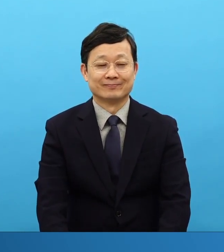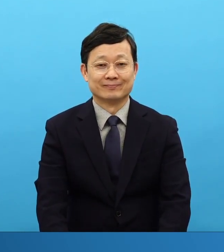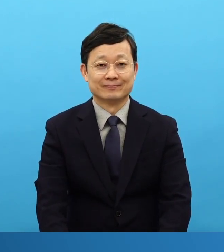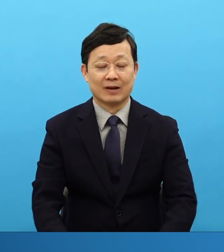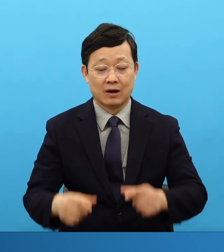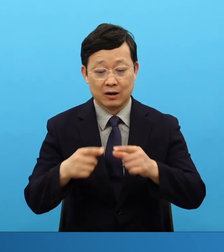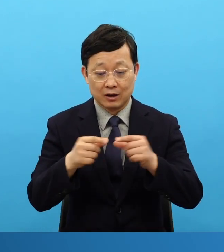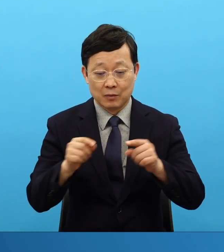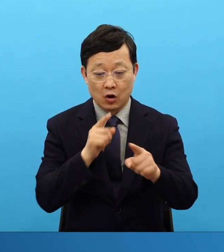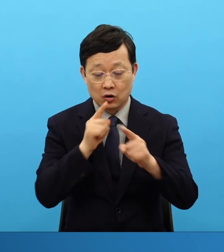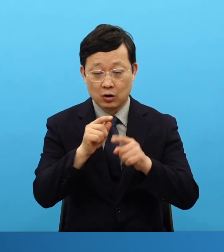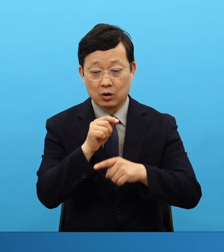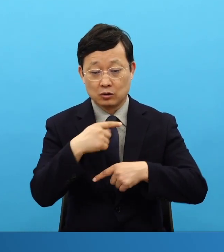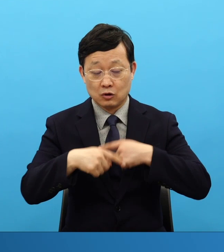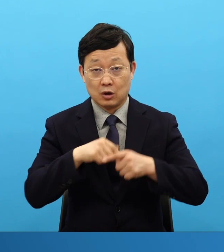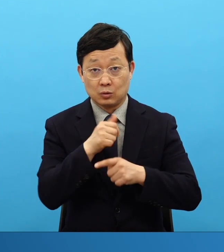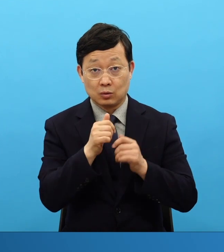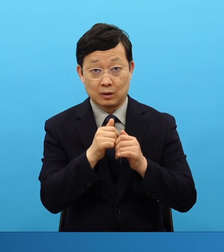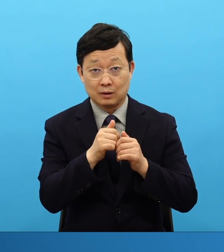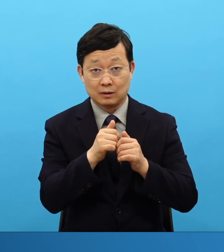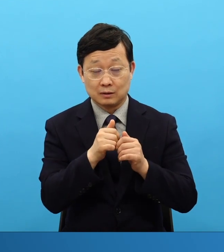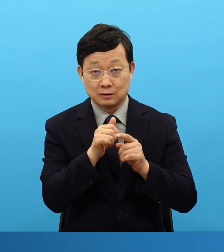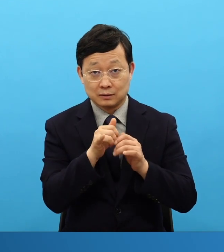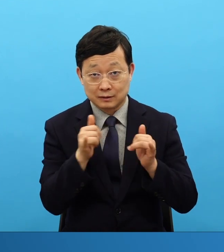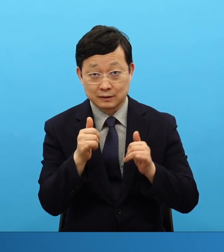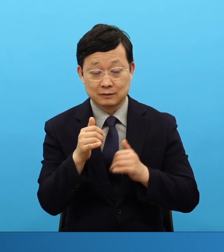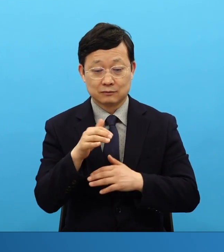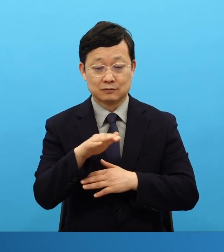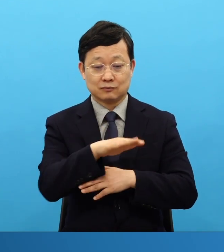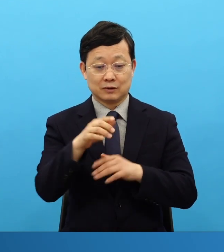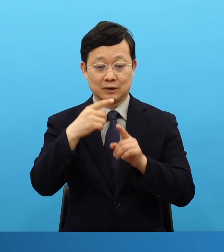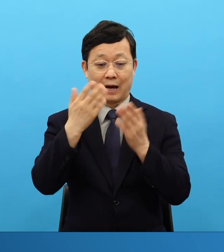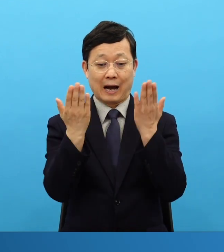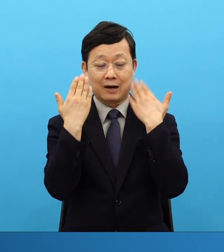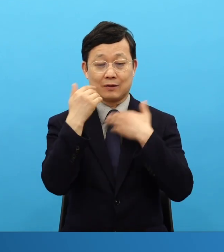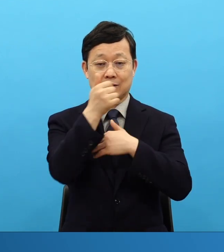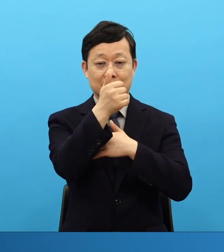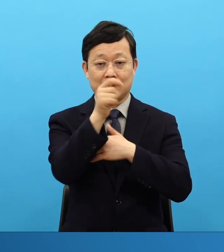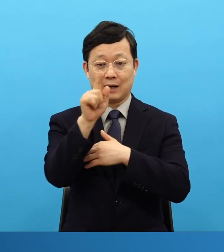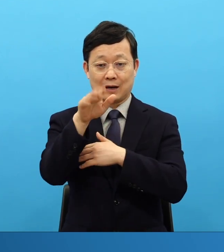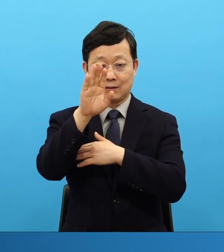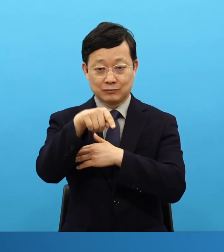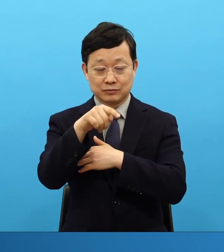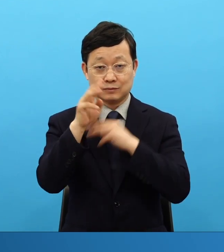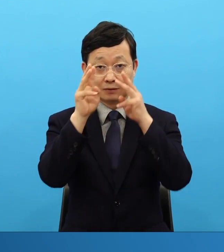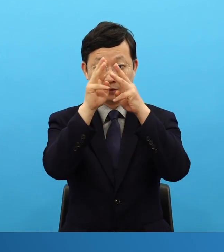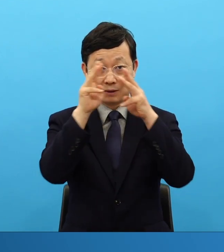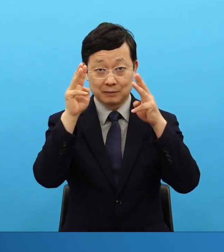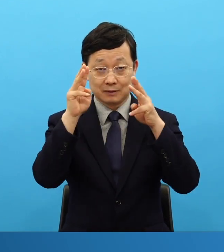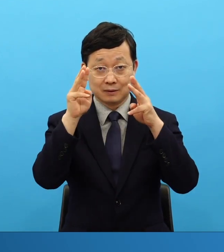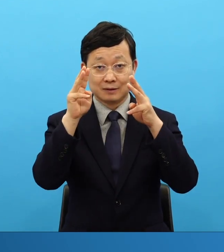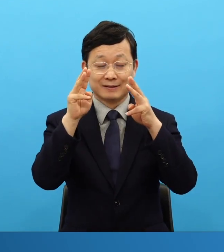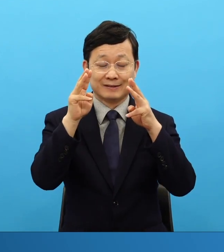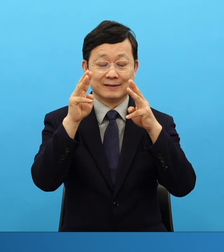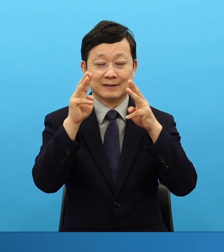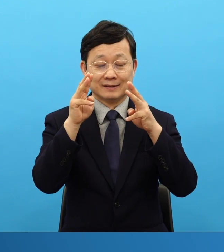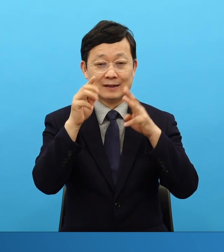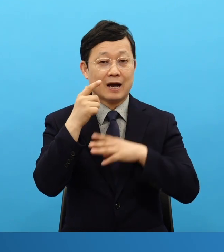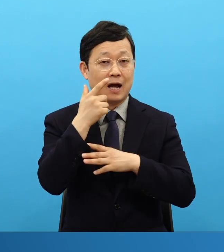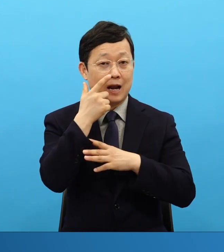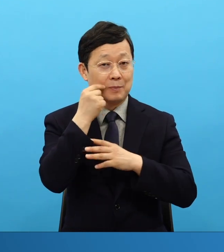통역은 학부 3학년 나가오유이 하고께서 하시겠습니다. 오늘 산교 예배는 일본어 통역은 학부 3학년